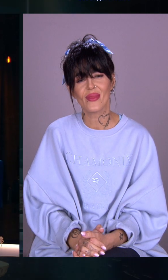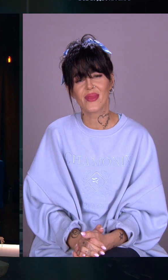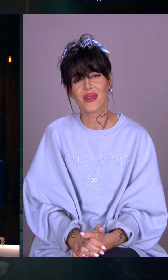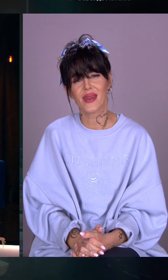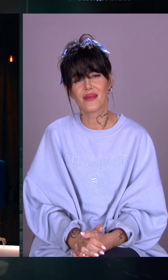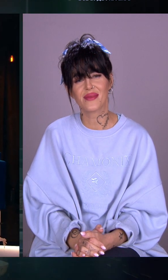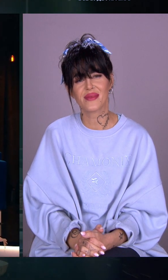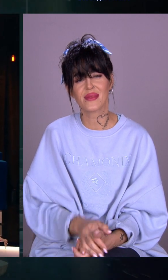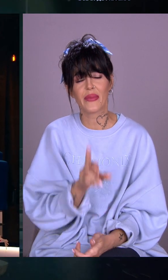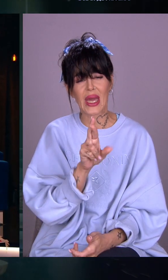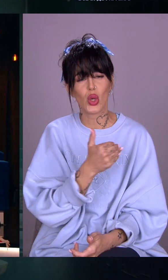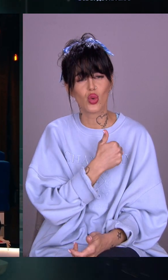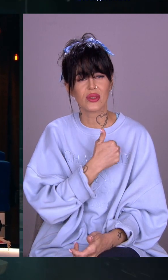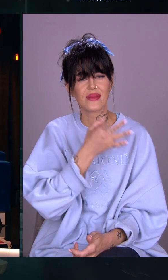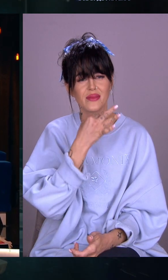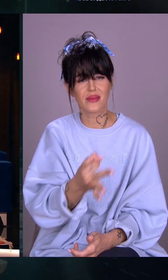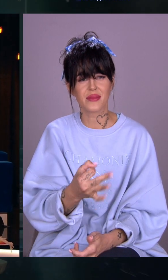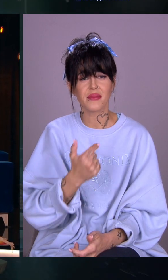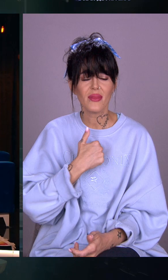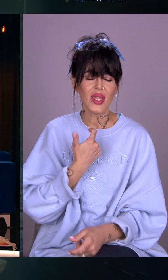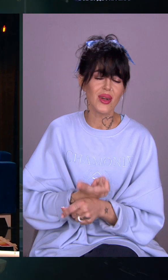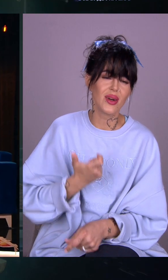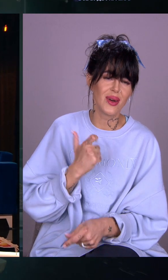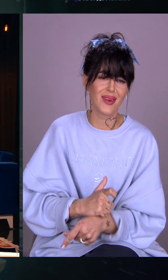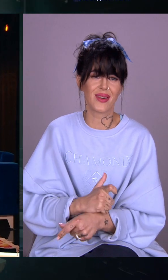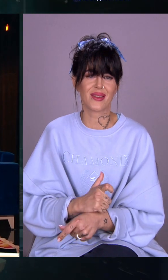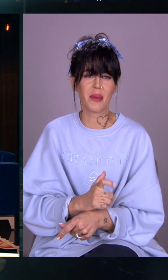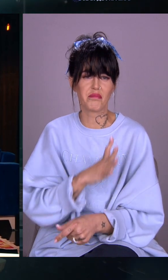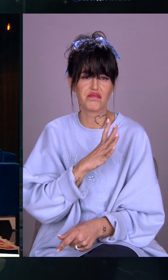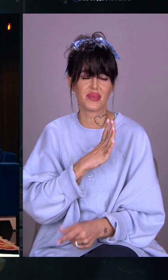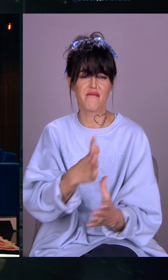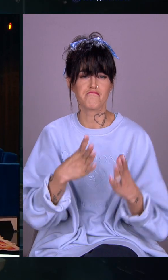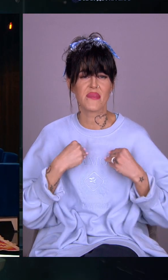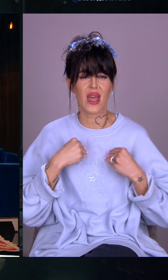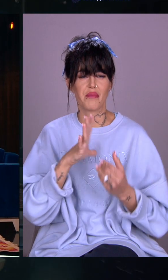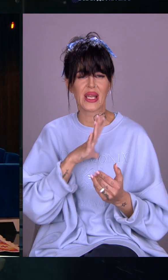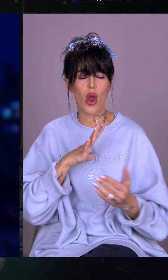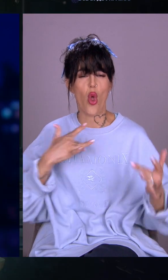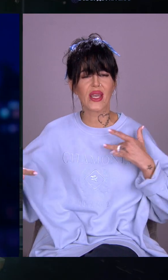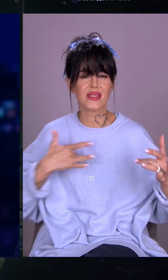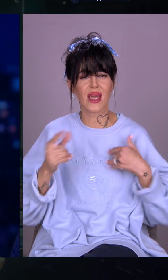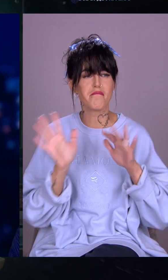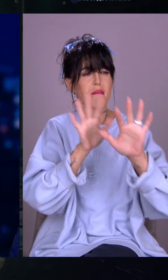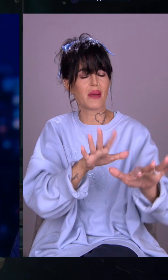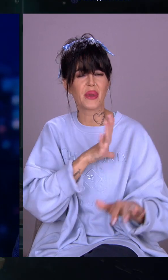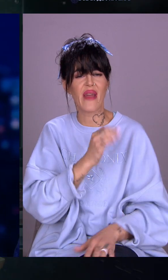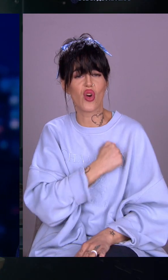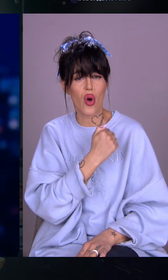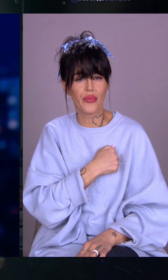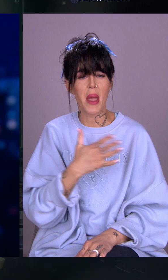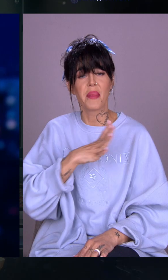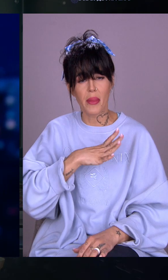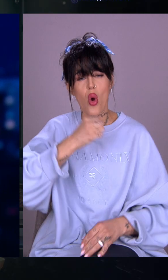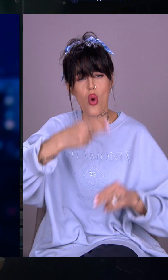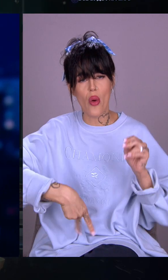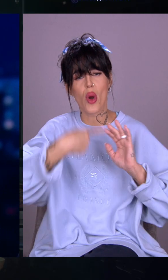А я хочу сказати, давай, да. Давай. Мені випала честь, я був з хлопцями на концертах у військових. І там після того зазвичай нас годують,